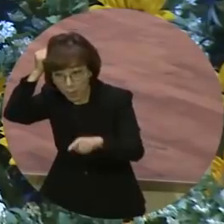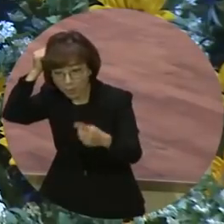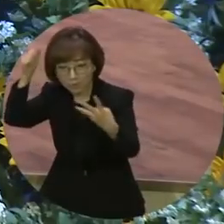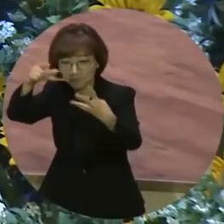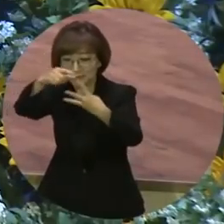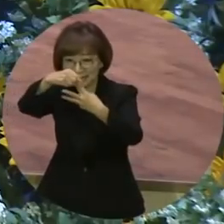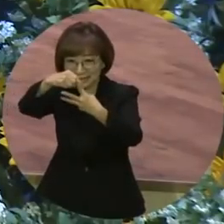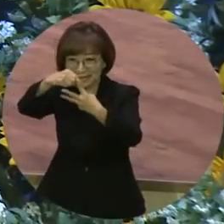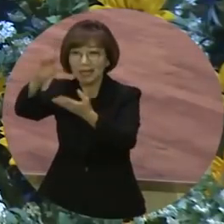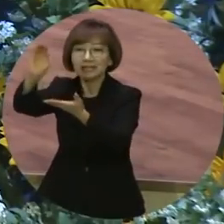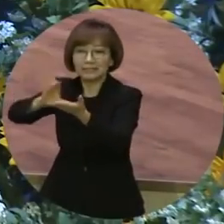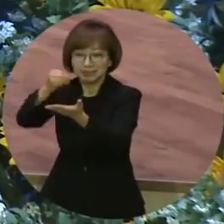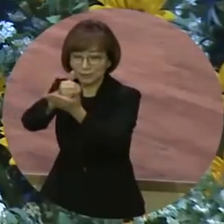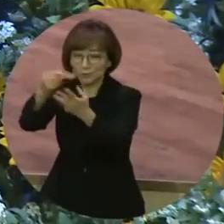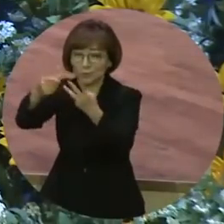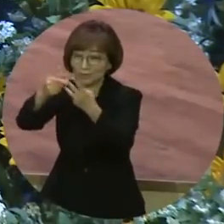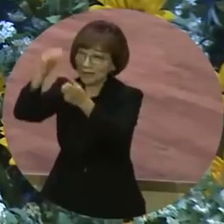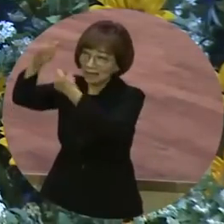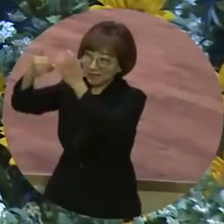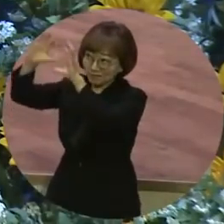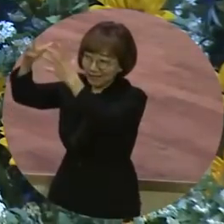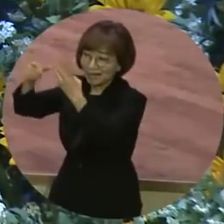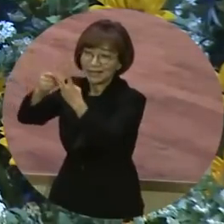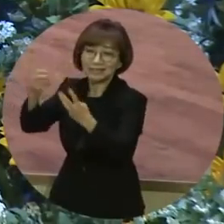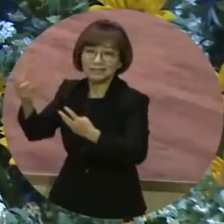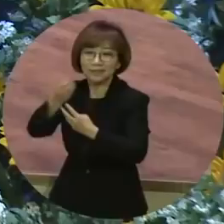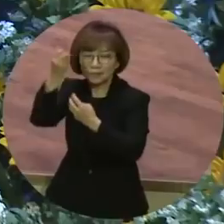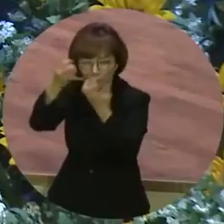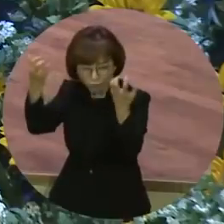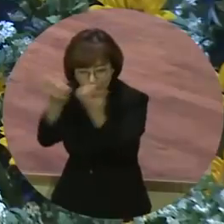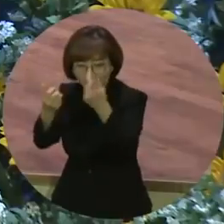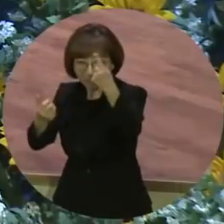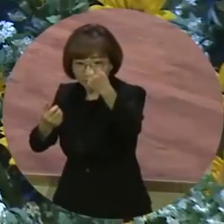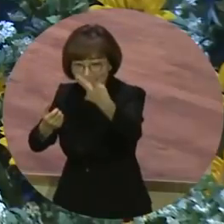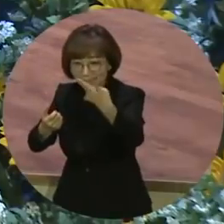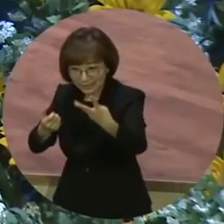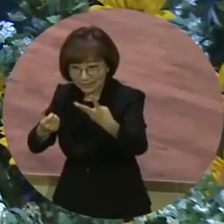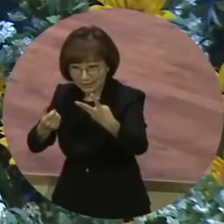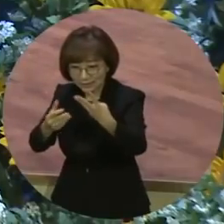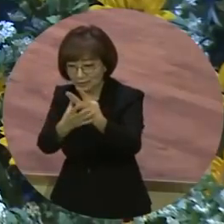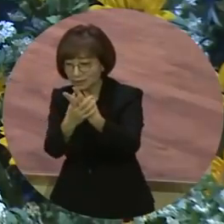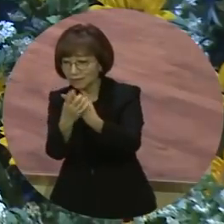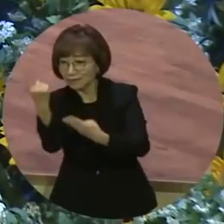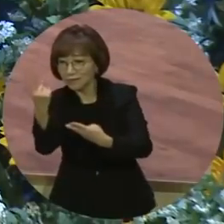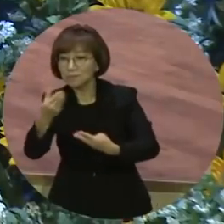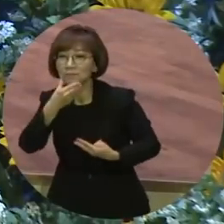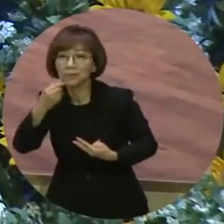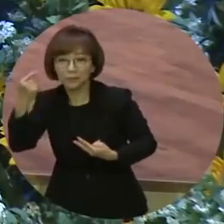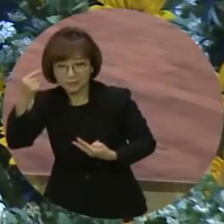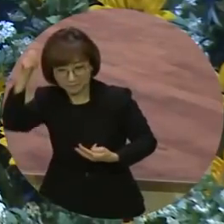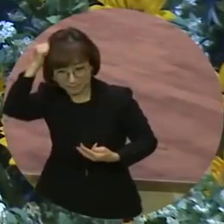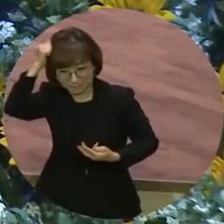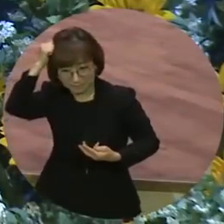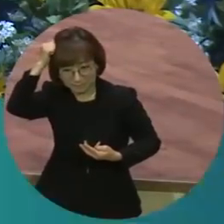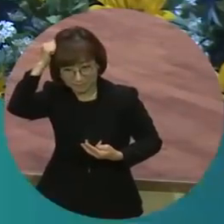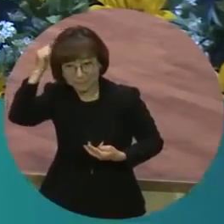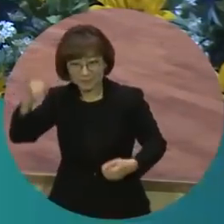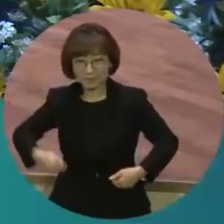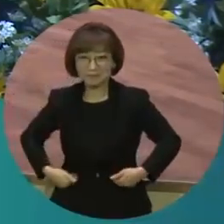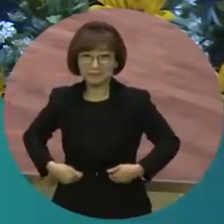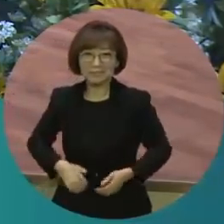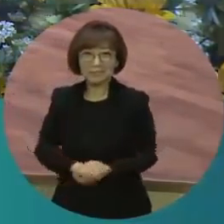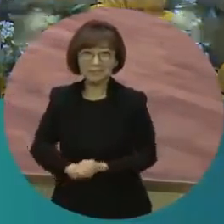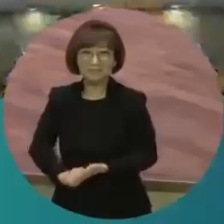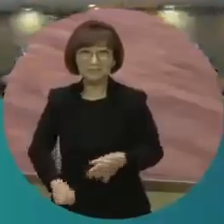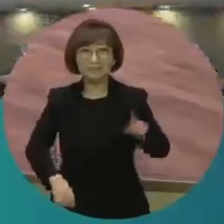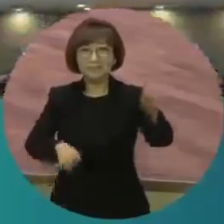나라, 오직 성령 충만 이것만이 오직 복음이다 라고 하는 사실이에요. 자, 11절